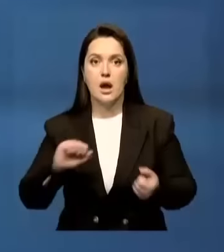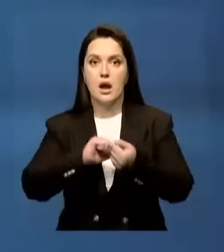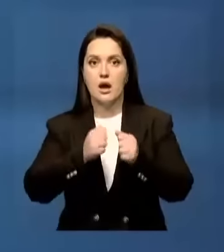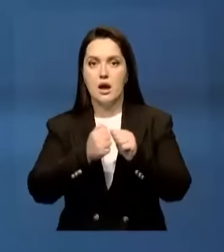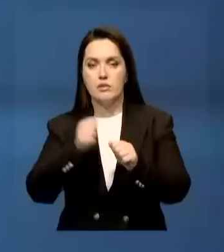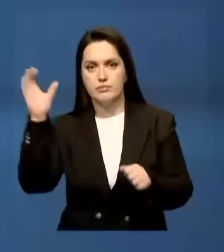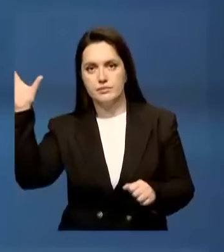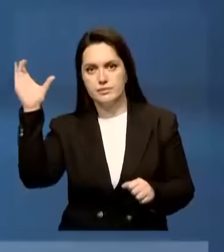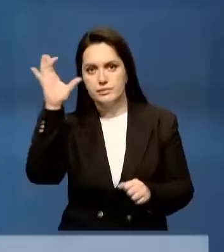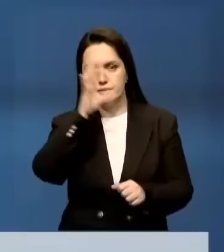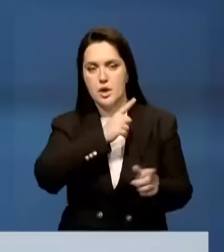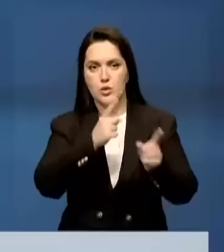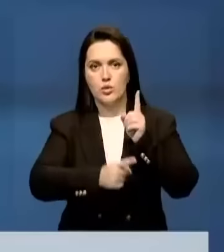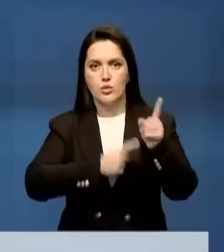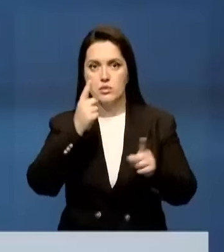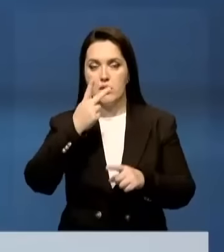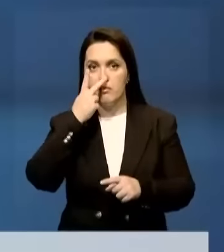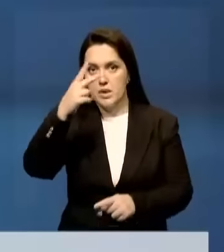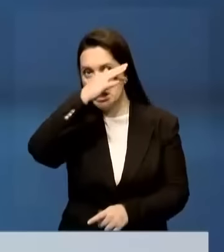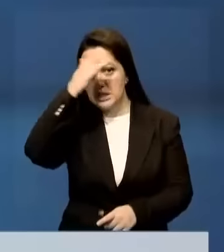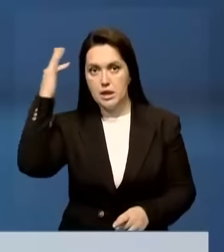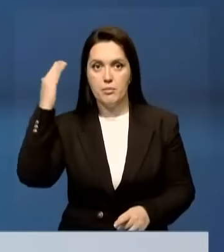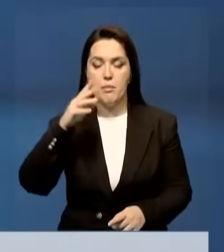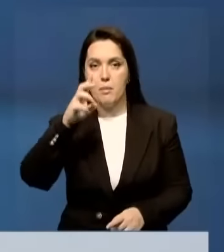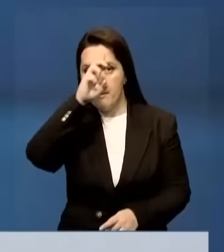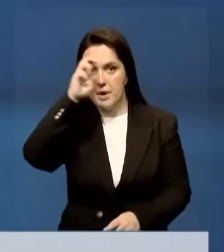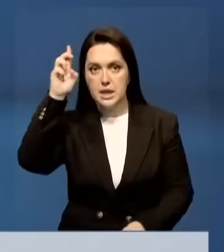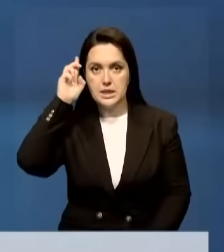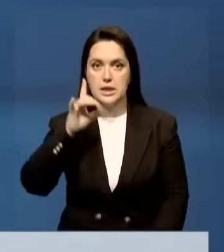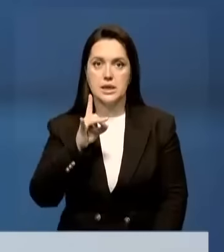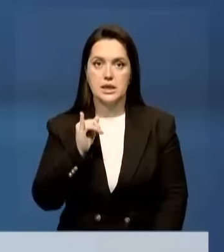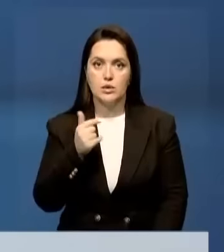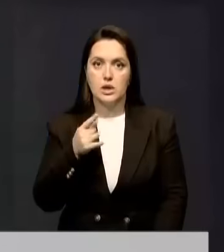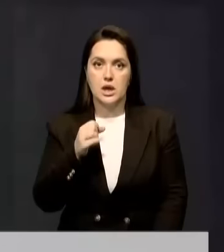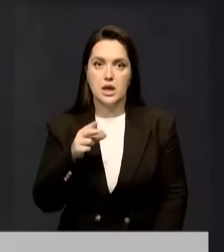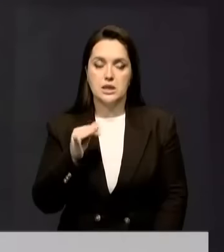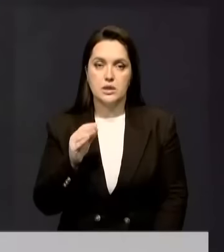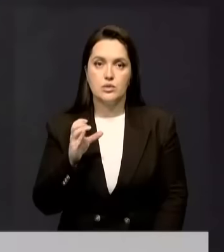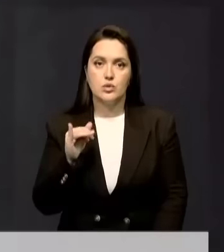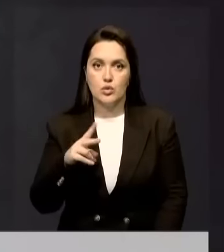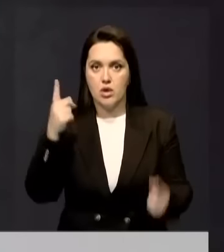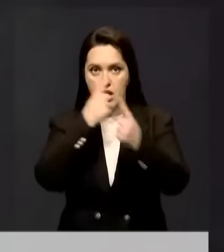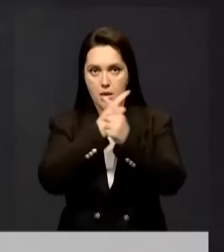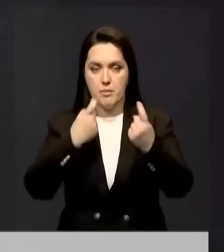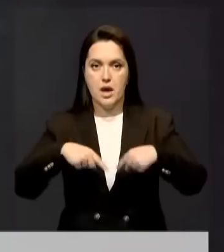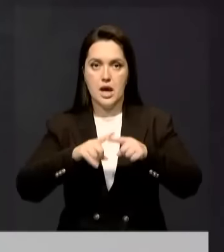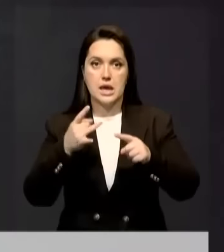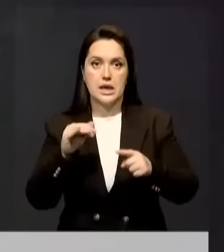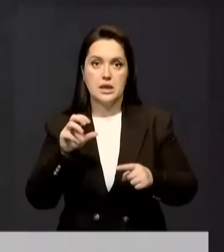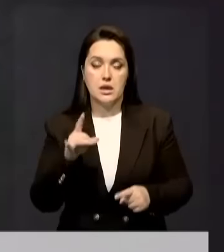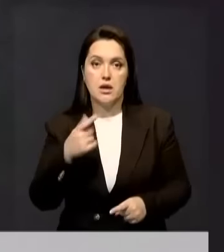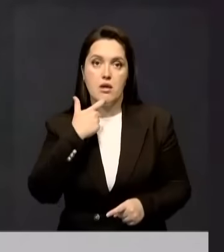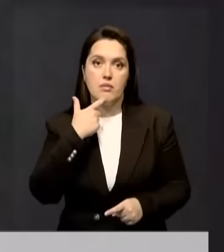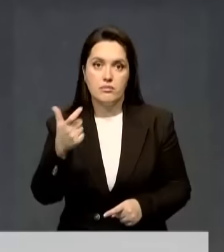Яркий метеор заметили в небе жители самого южного штата Бразилии, Рио-Гранде-ду-Сул. Об этом сообщает агентство Рейтер. Зрелище